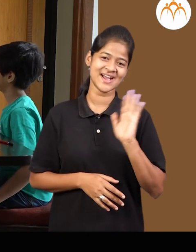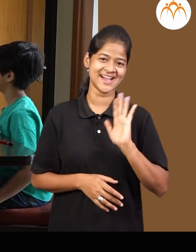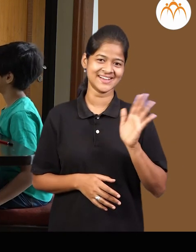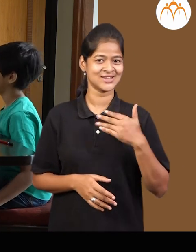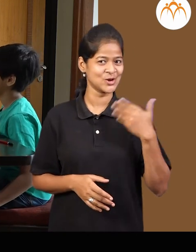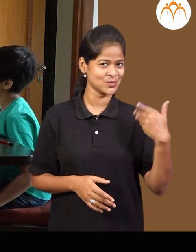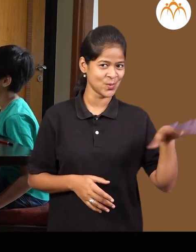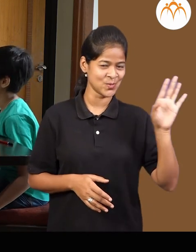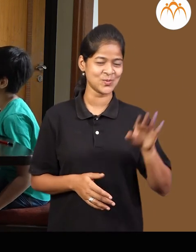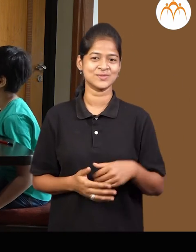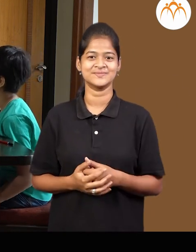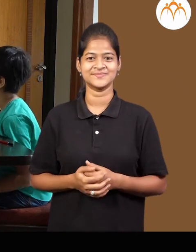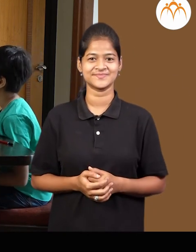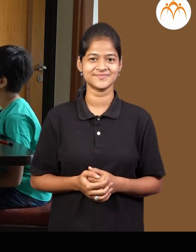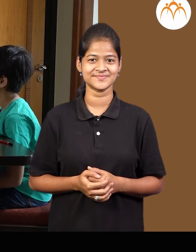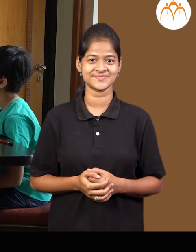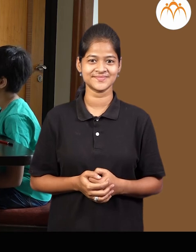मी.